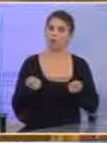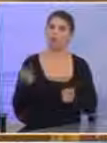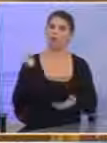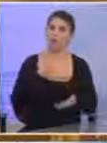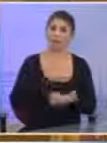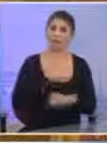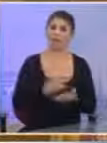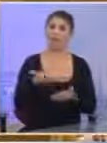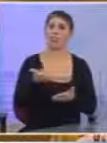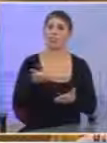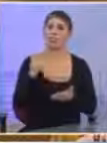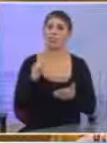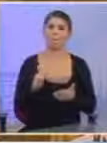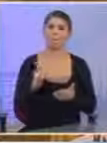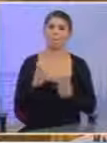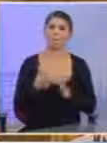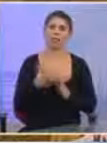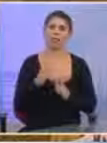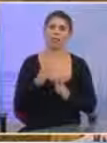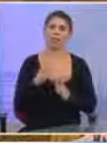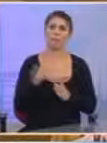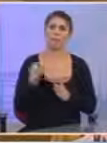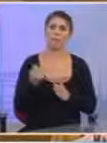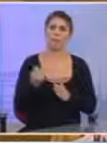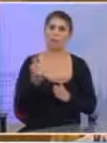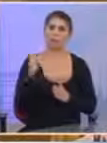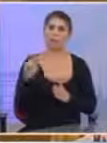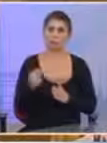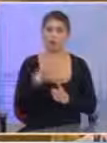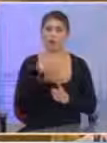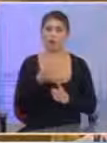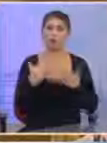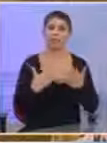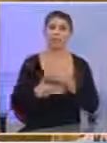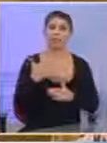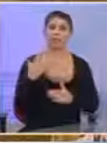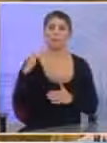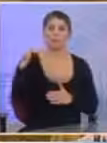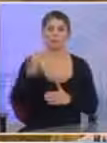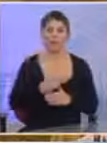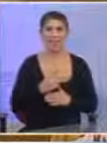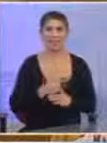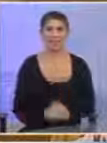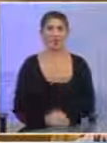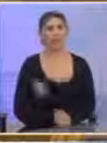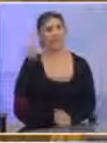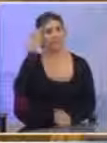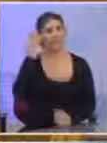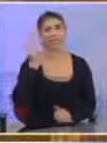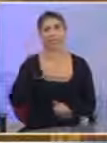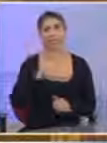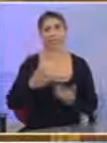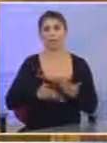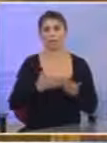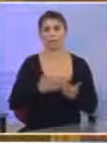αγορές δανείων με 10 με 15 λεπτά το ευρώ, δηλαδή στο 10 με 15% της αξίας των μη